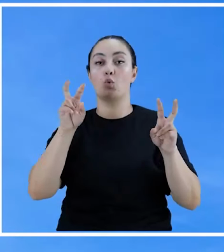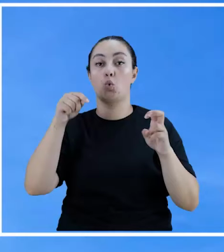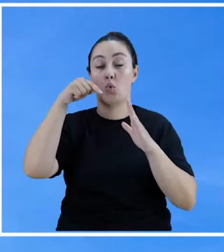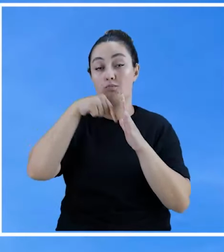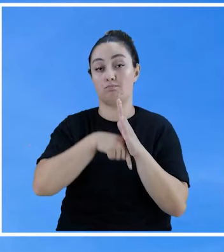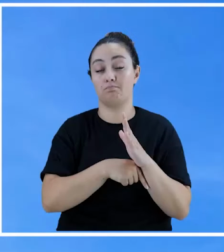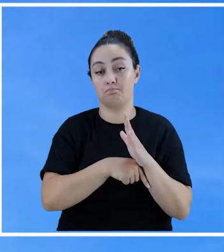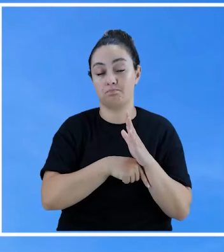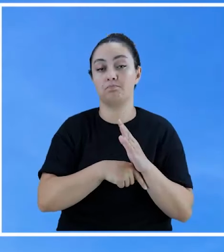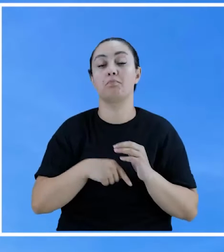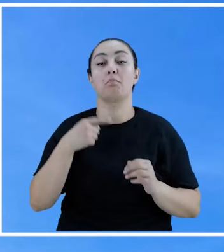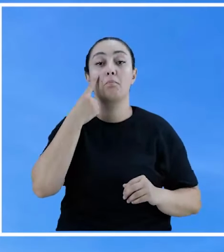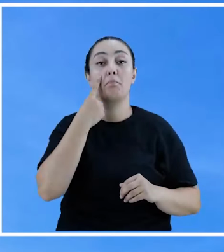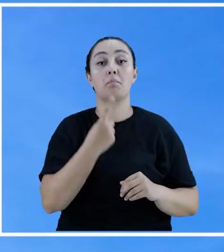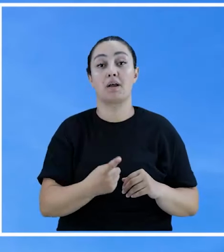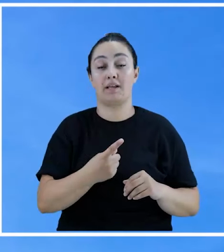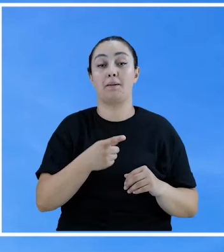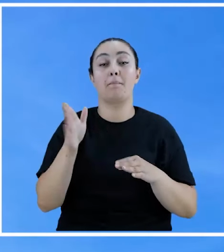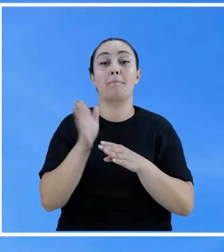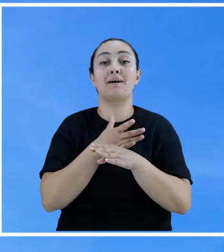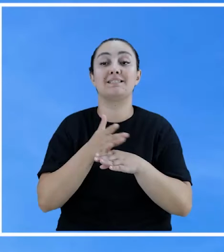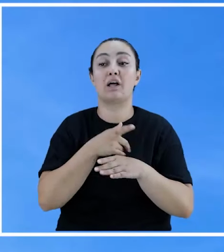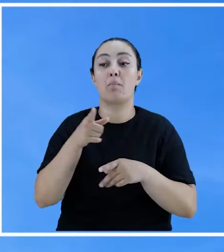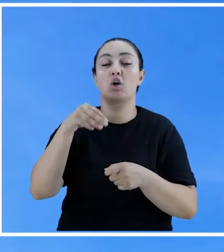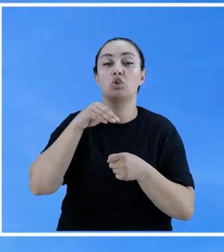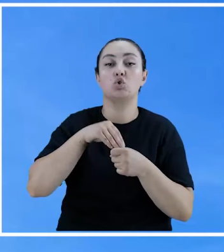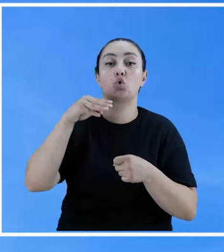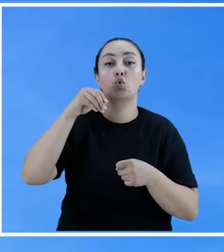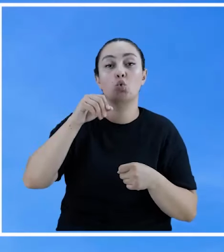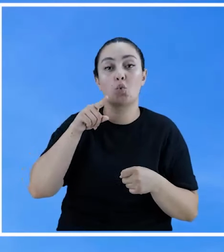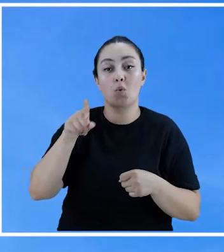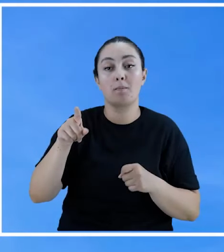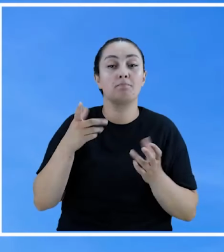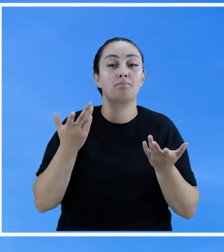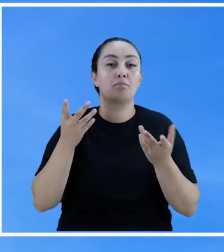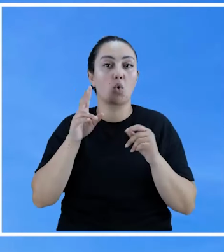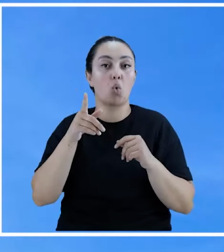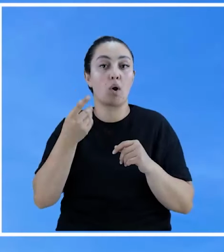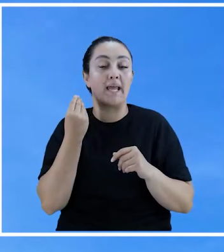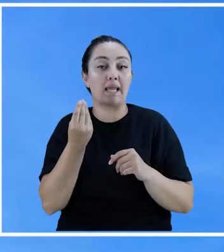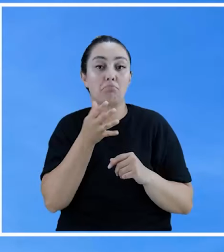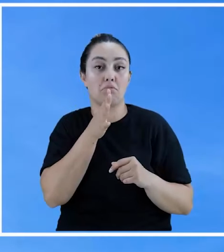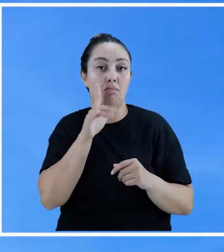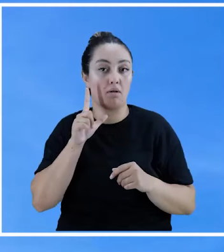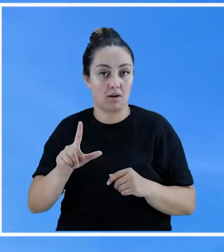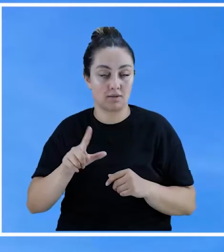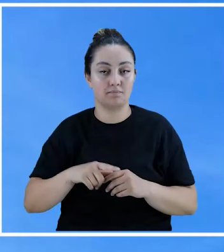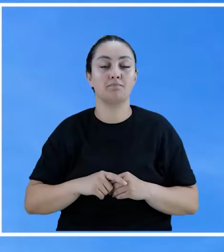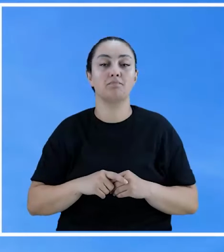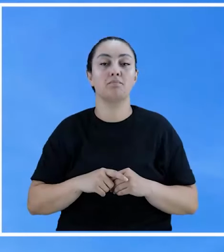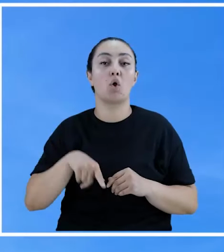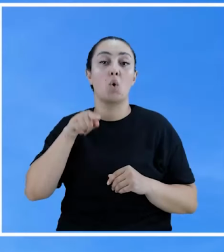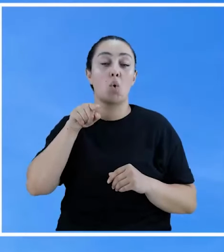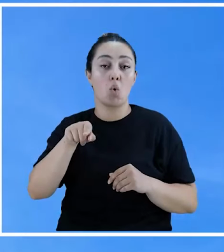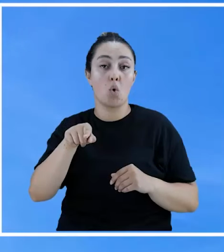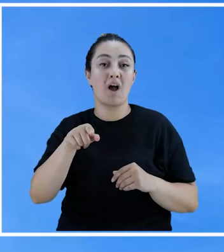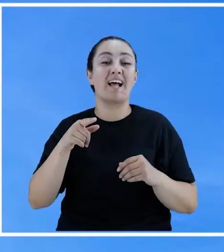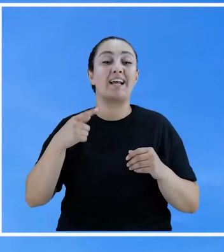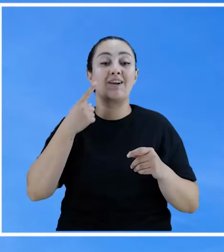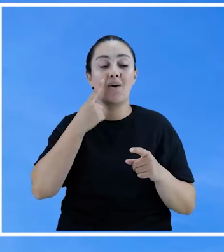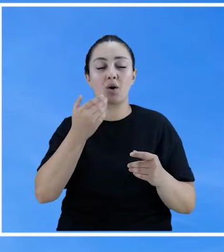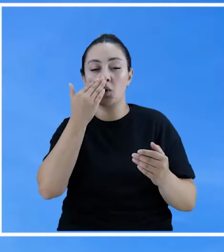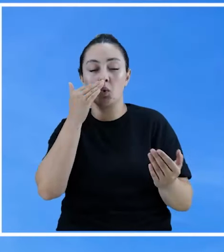gerekli. Yani kil malzemesi diyelim ya da kum, sizlerin de bildiği, aşina olduğumuz bir malzeme. O